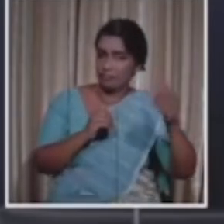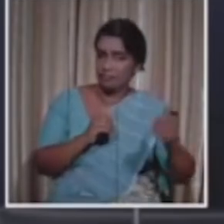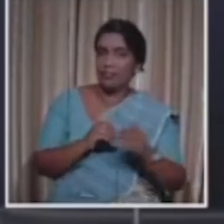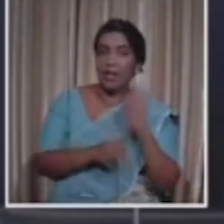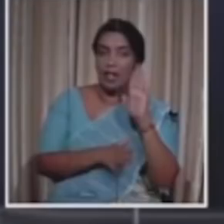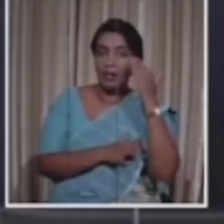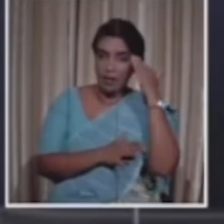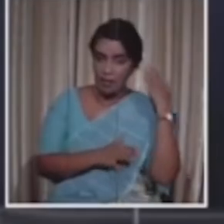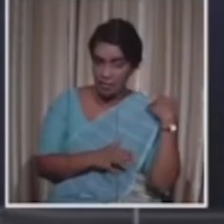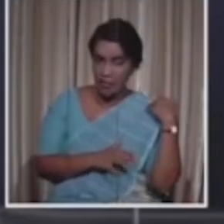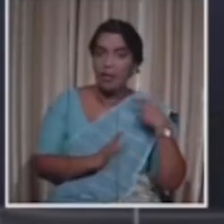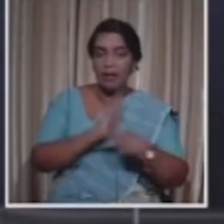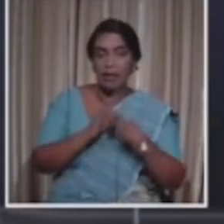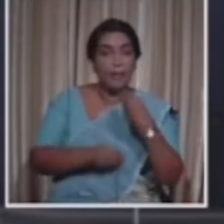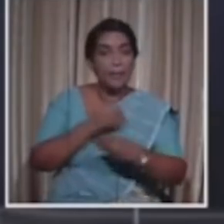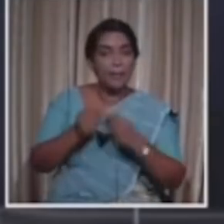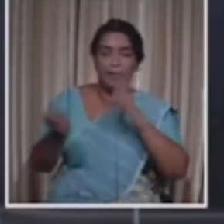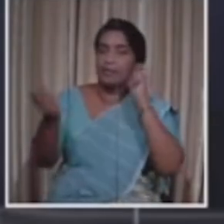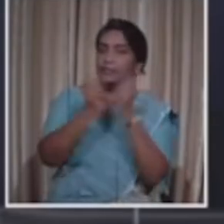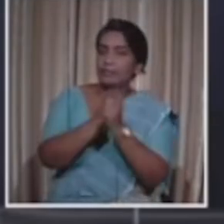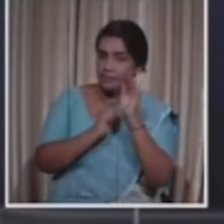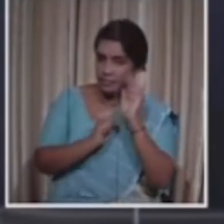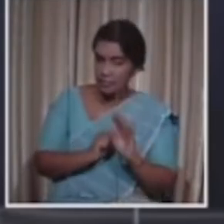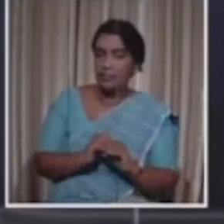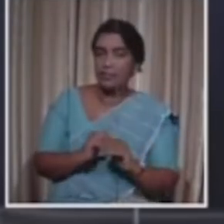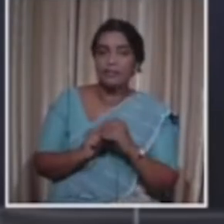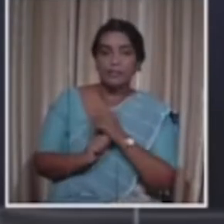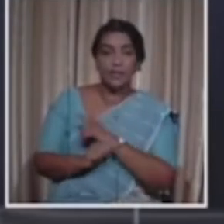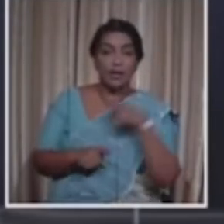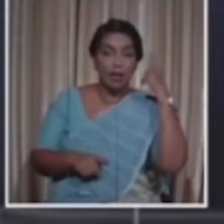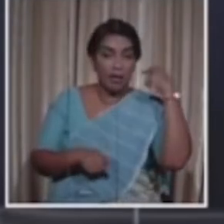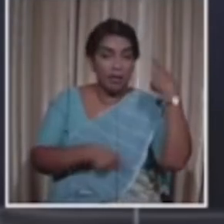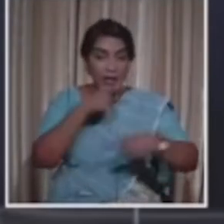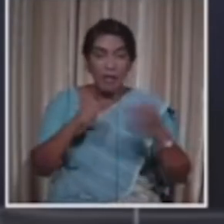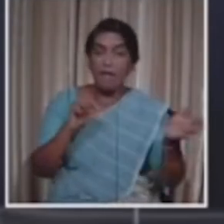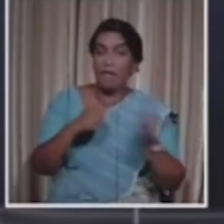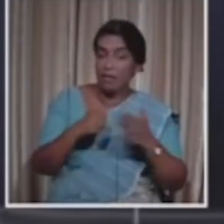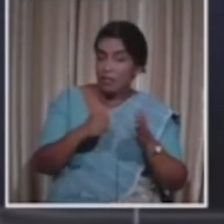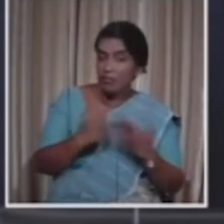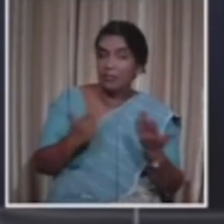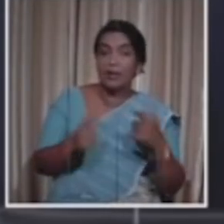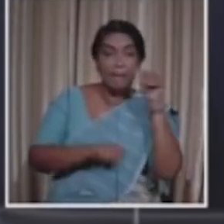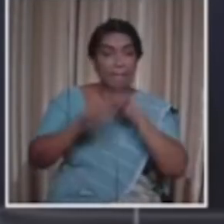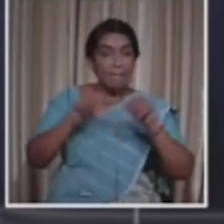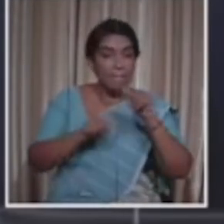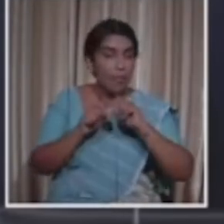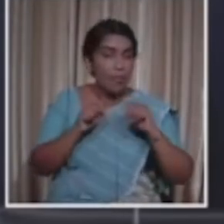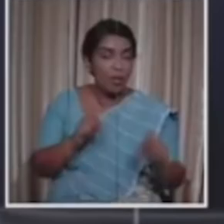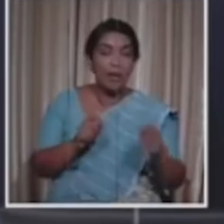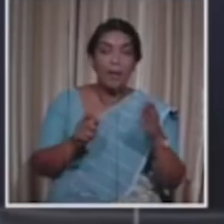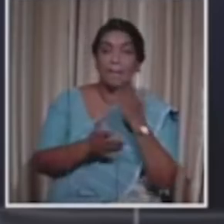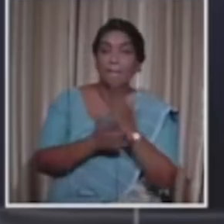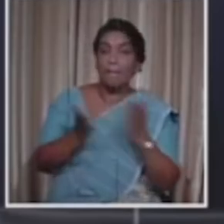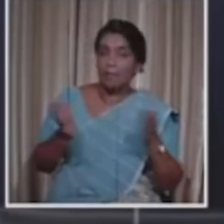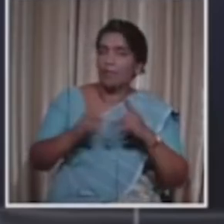Sirimawa Bandaranayaka Mathithuma me rate karmaanta viplawayak haduwa Tayar sangstawa, wanita sangstawa, awushada sangstawa, piti sangstawa, kian